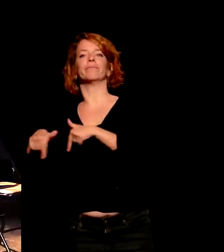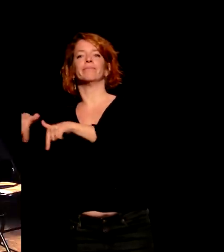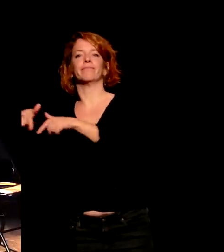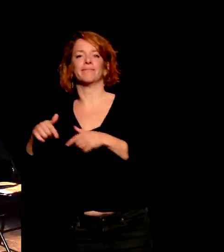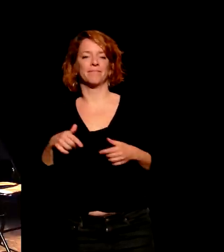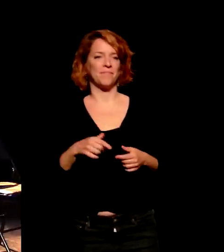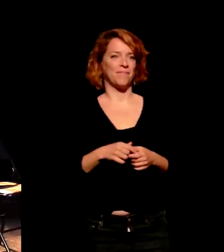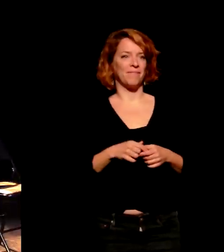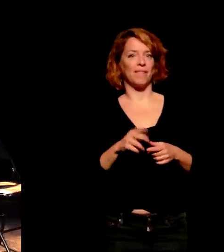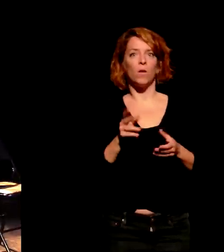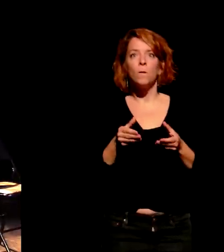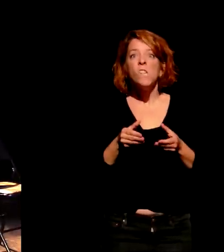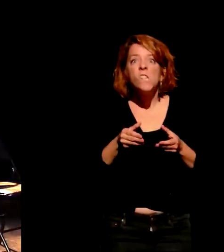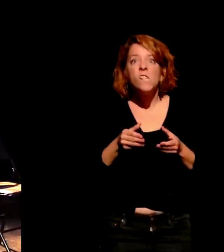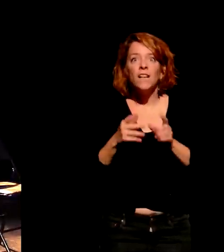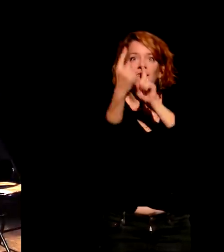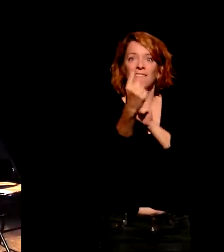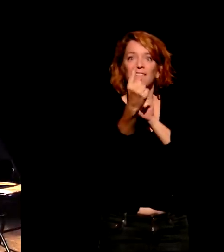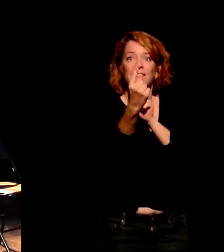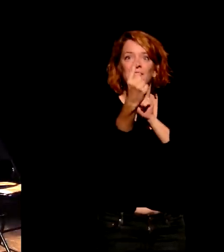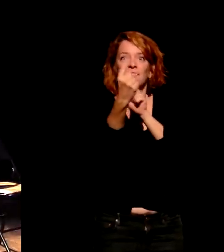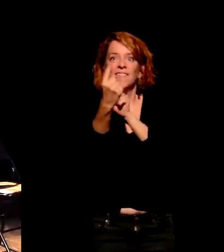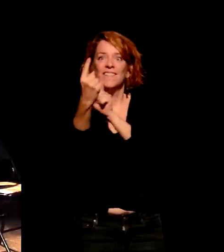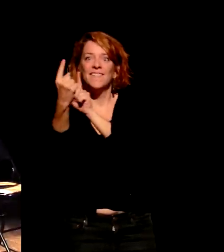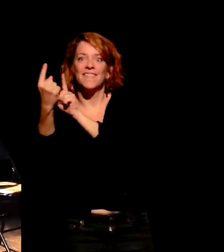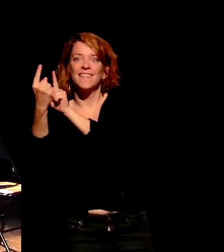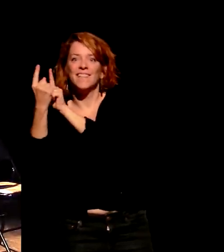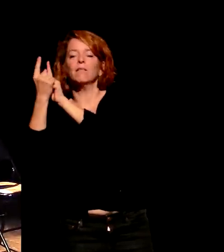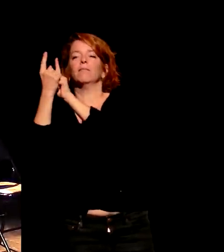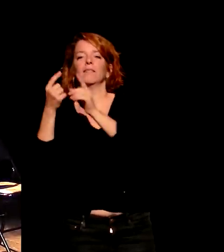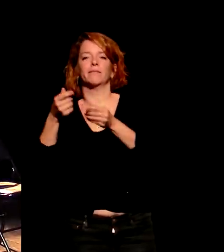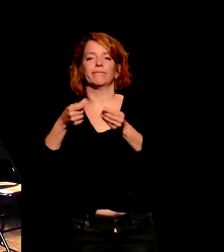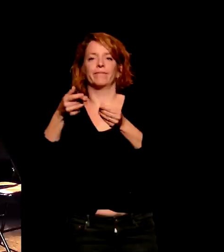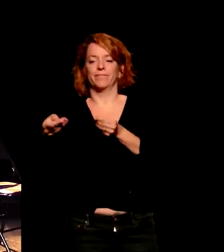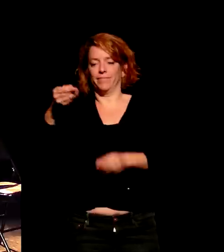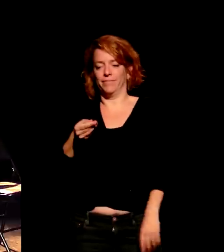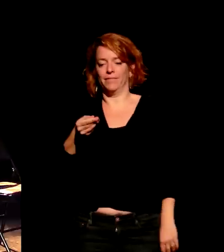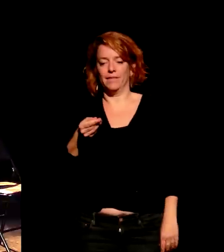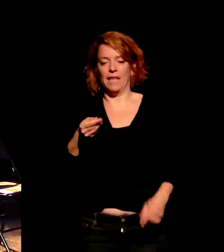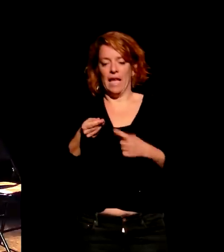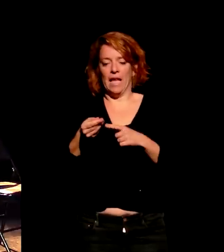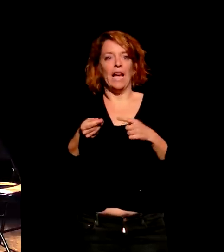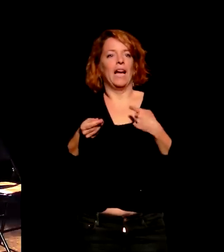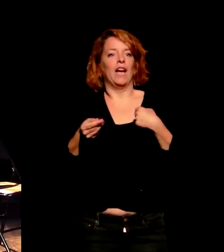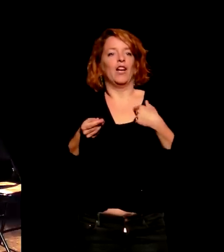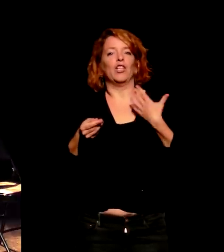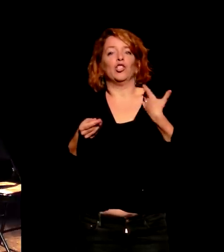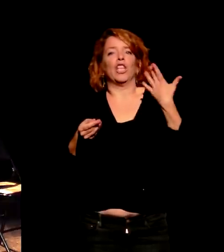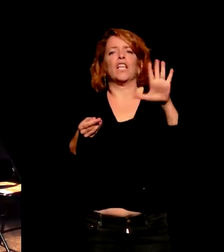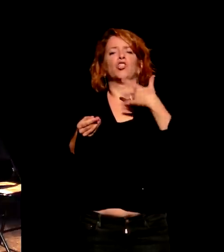L'autre, hein, pas con, il vous a vu, il se décale vers la gauche, et il vous refile le tract. Et là vous dites... Je l'ai déjà eu.